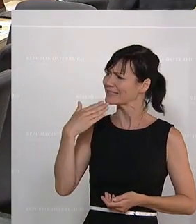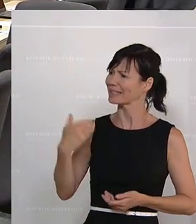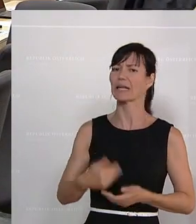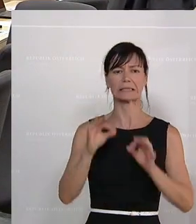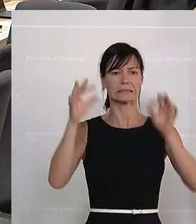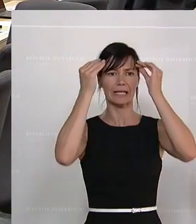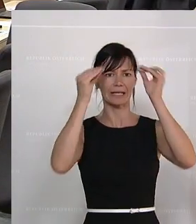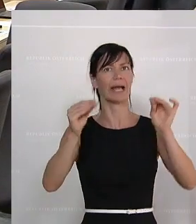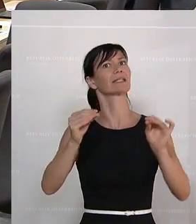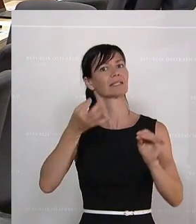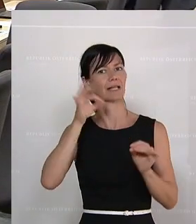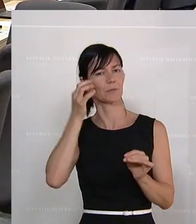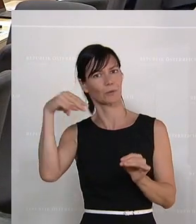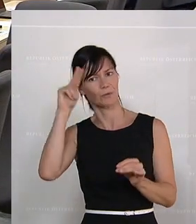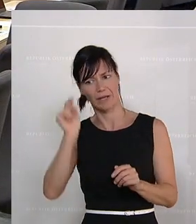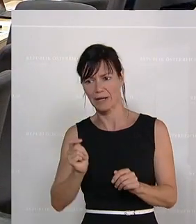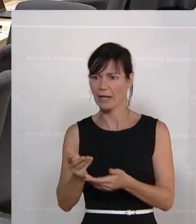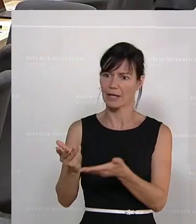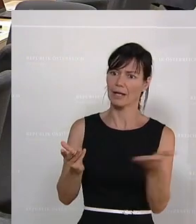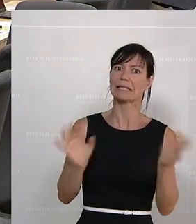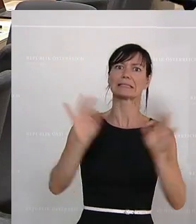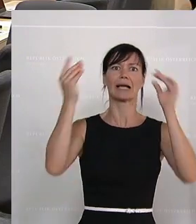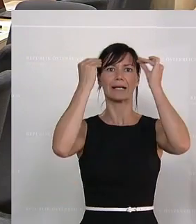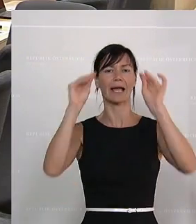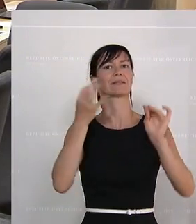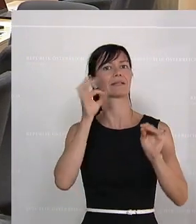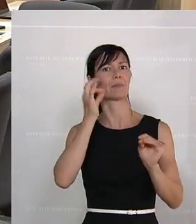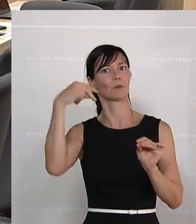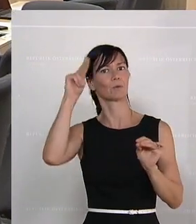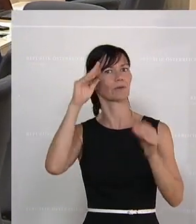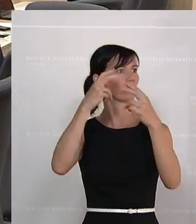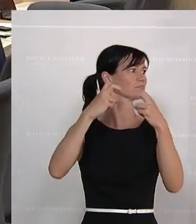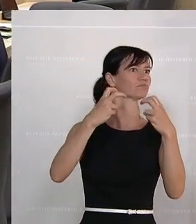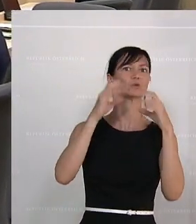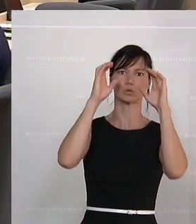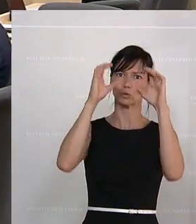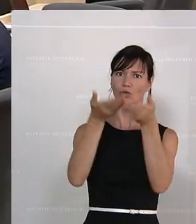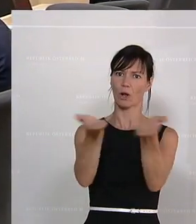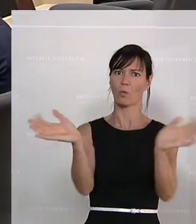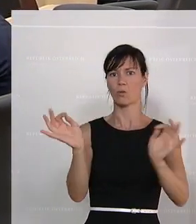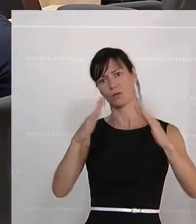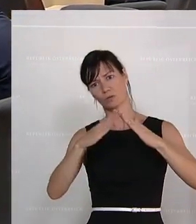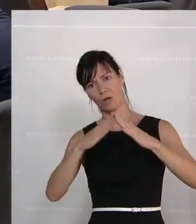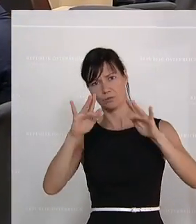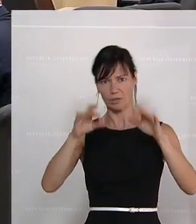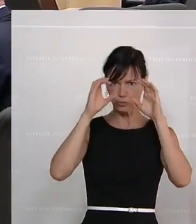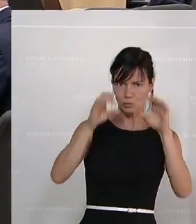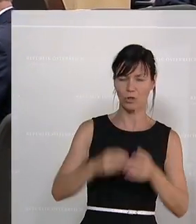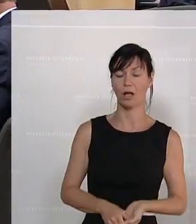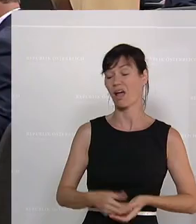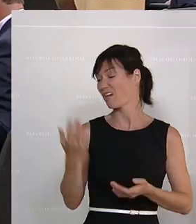damen und herren abgeordnete sehr geehrte damen und herren im saal und zu hause ja es wurde angesprochen große